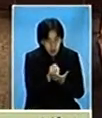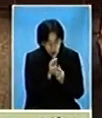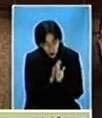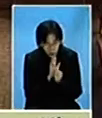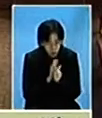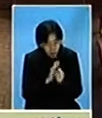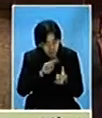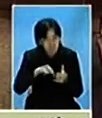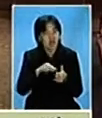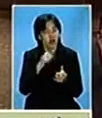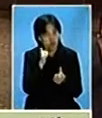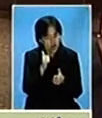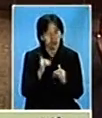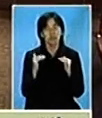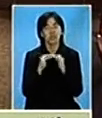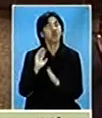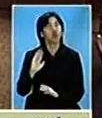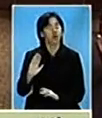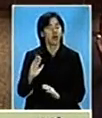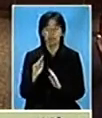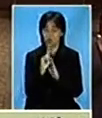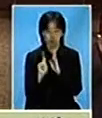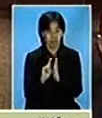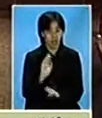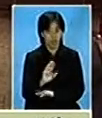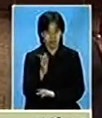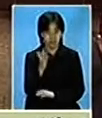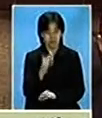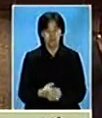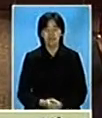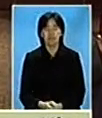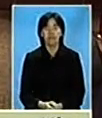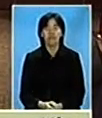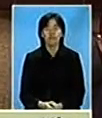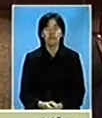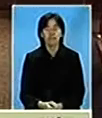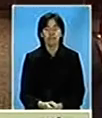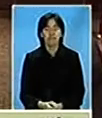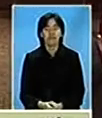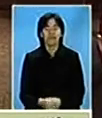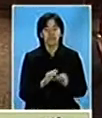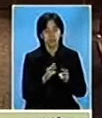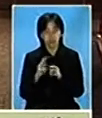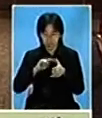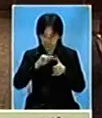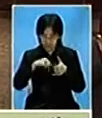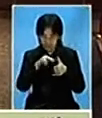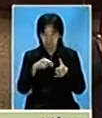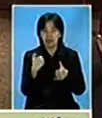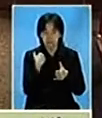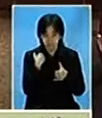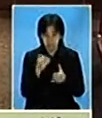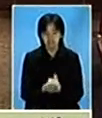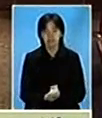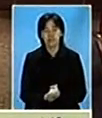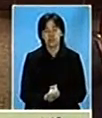นะครับเพราะนั้นถึงแม้จะมีการให้การรักษาในลักษณะอย่างนี้ตาม